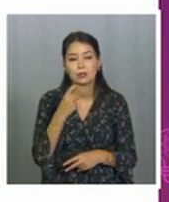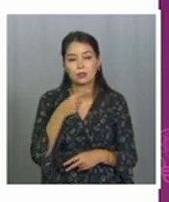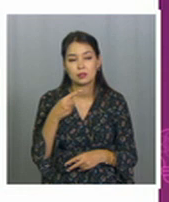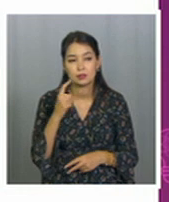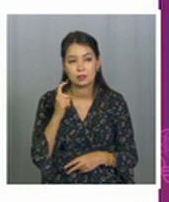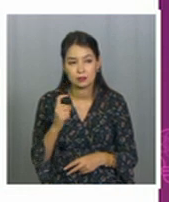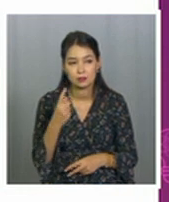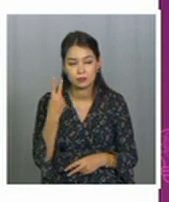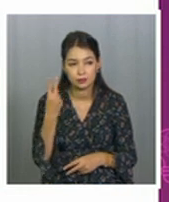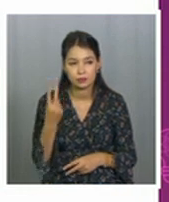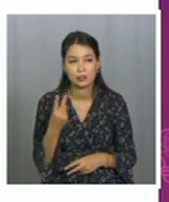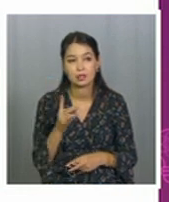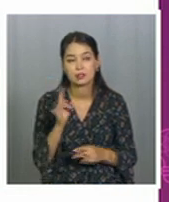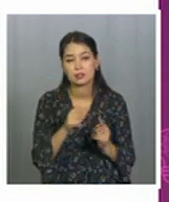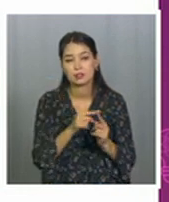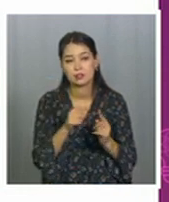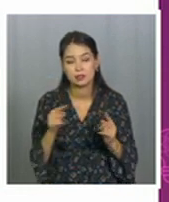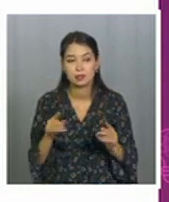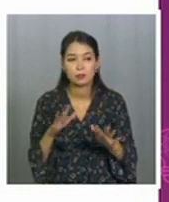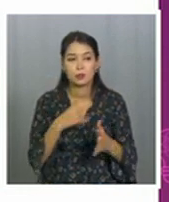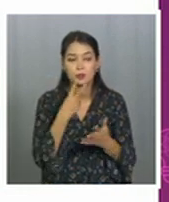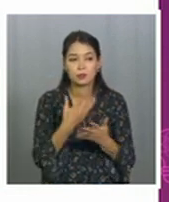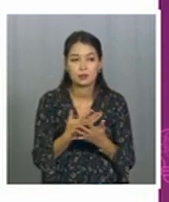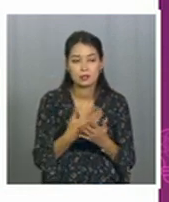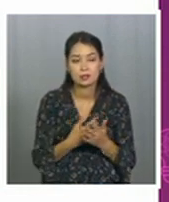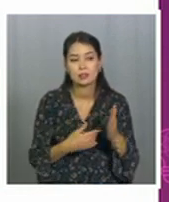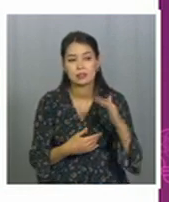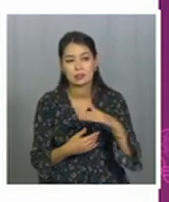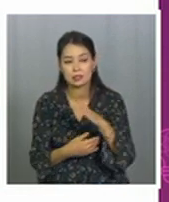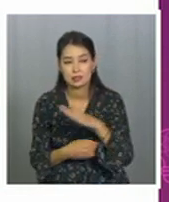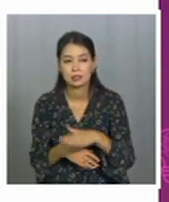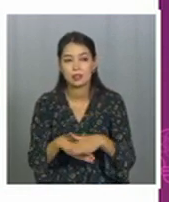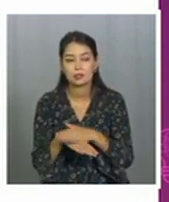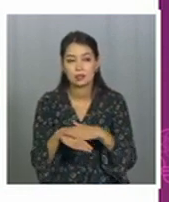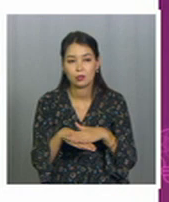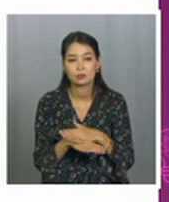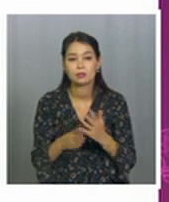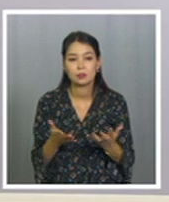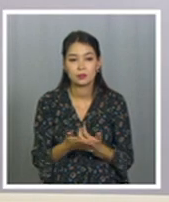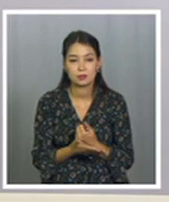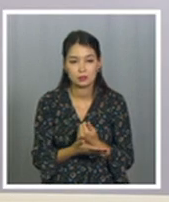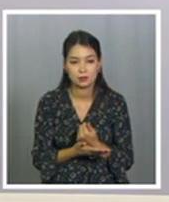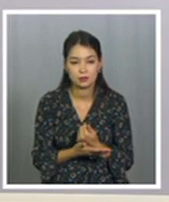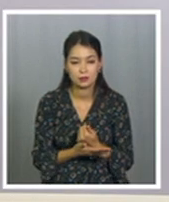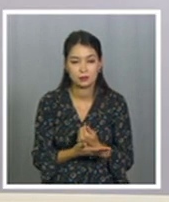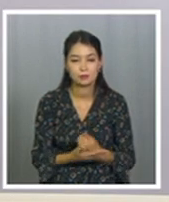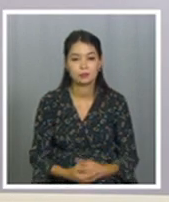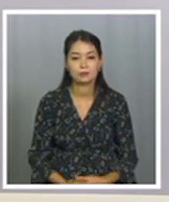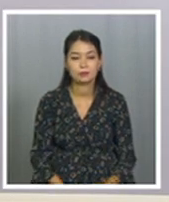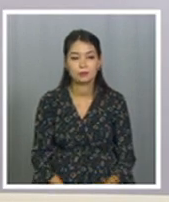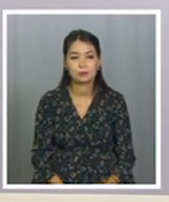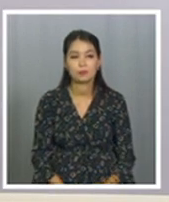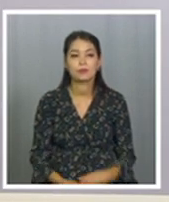x квадрат сызықтарымен шектелген қисық сызықты трапецияның ауданын табыңыз. Мына